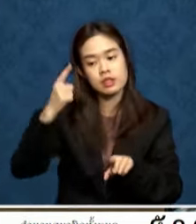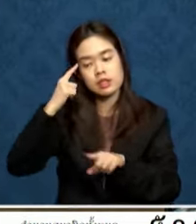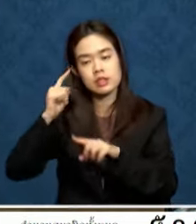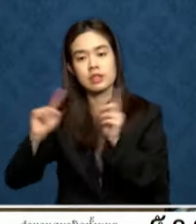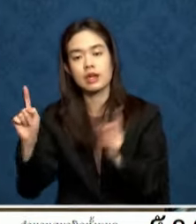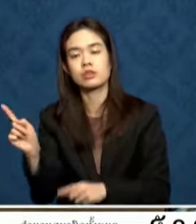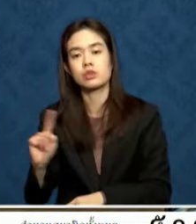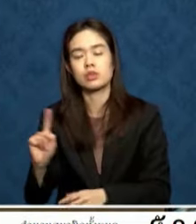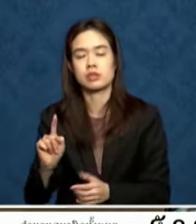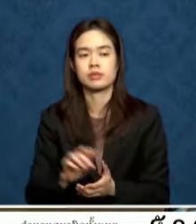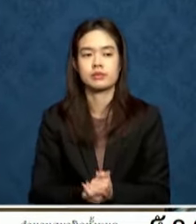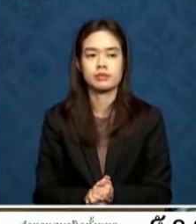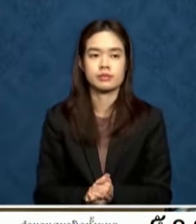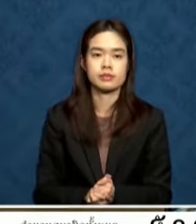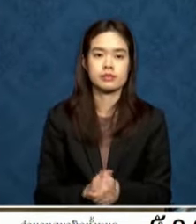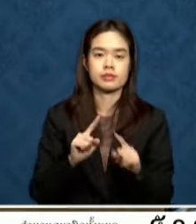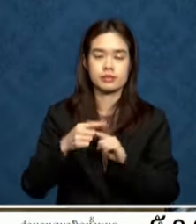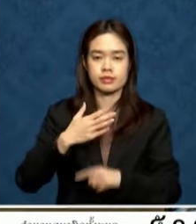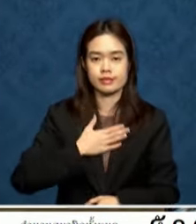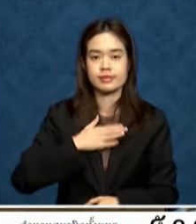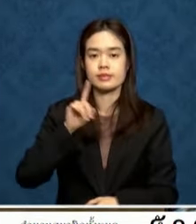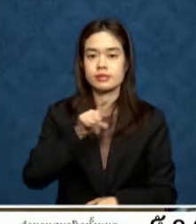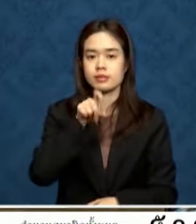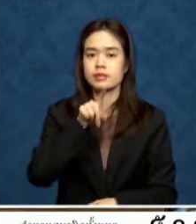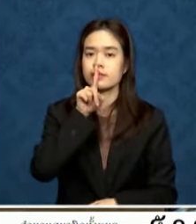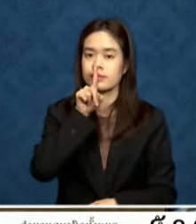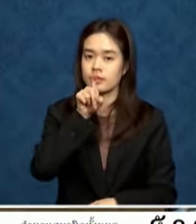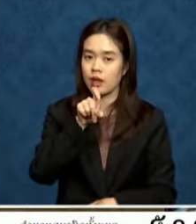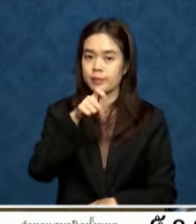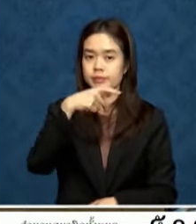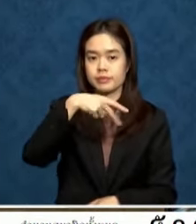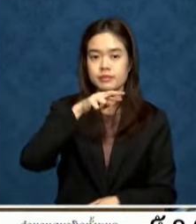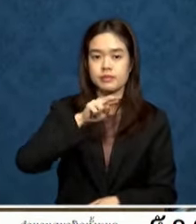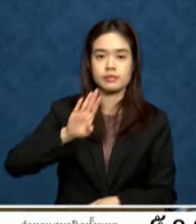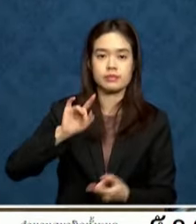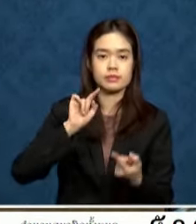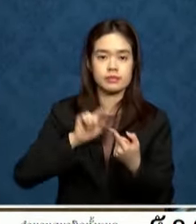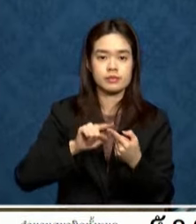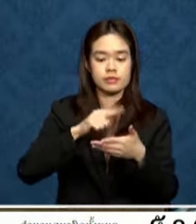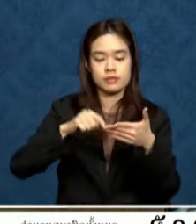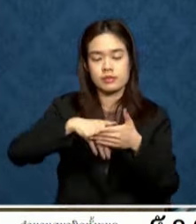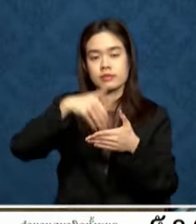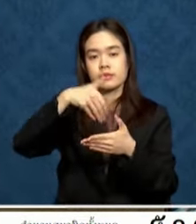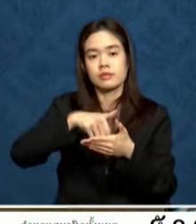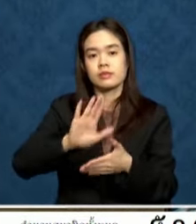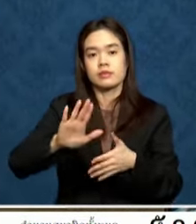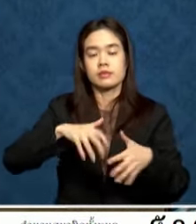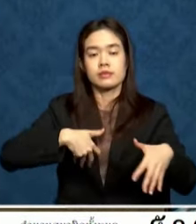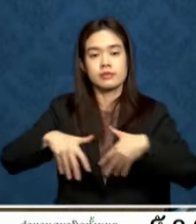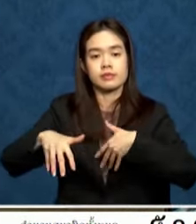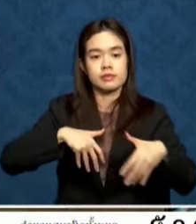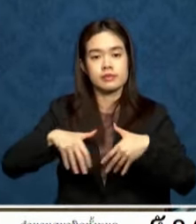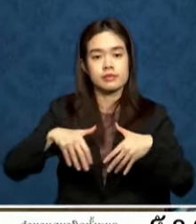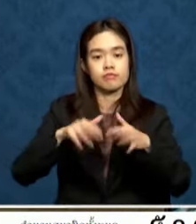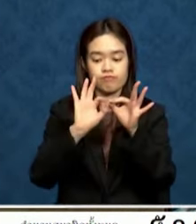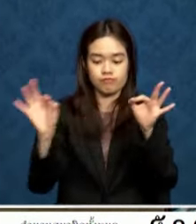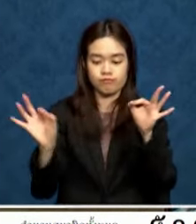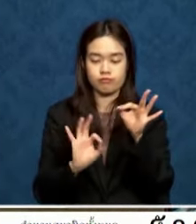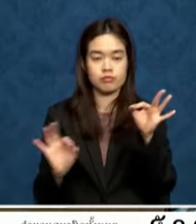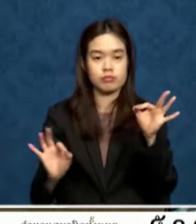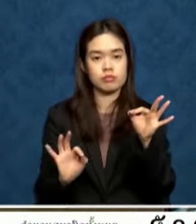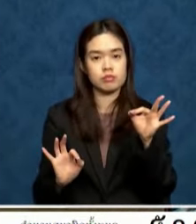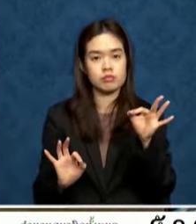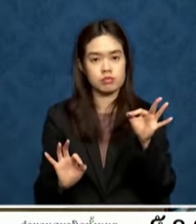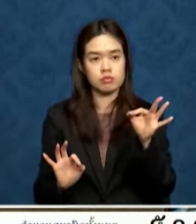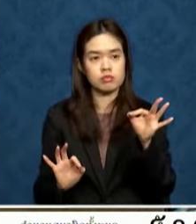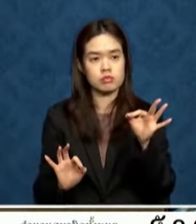คำถามคือว่าพ.ร.บ.ประชามติที่เขียนไว้นี้จะเอื้ออำนว